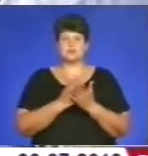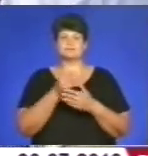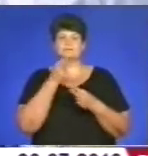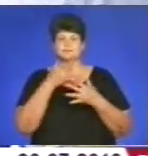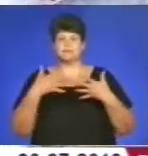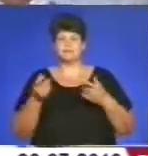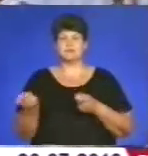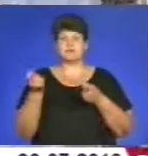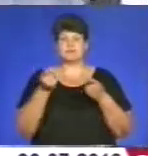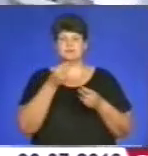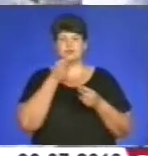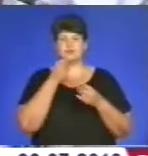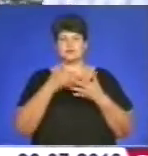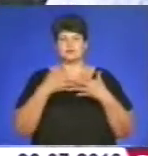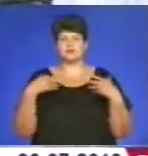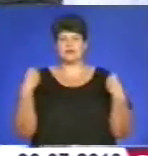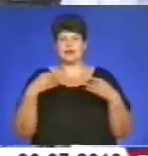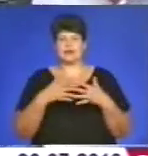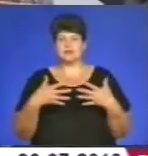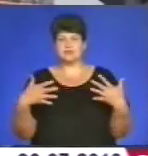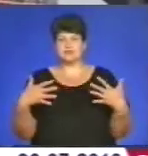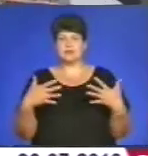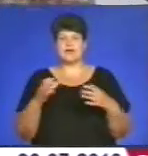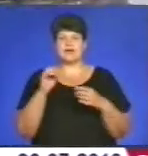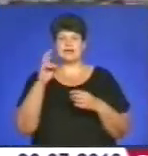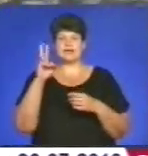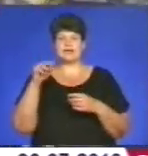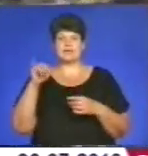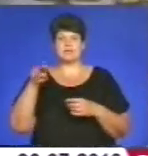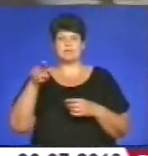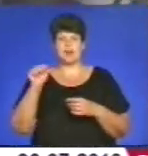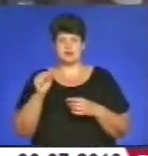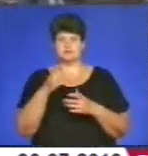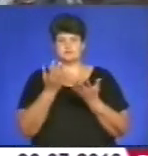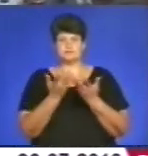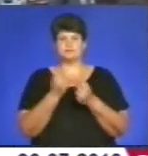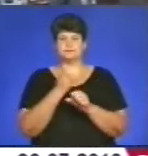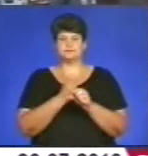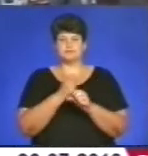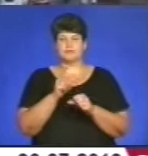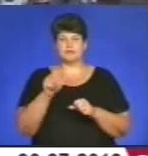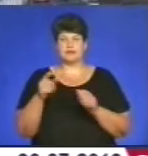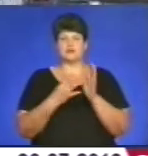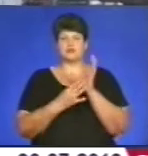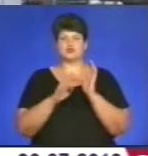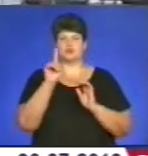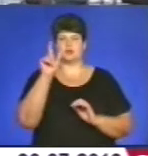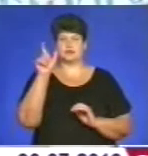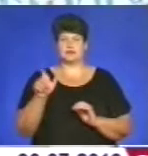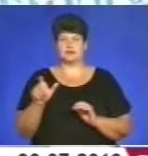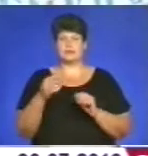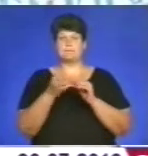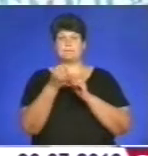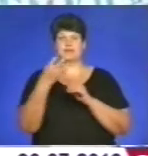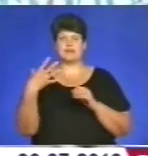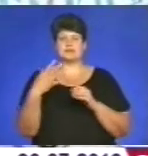продукти та побутові речі. Екіпаж корвета «Тернопіль» становить 91 чоловік, до 15 – вихідці з Тернопільщини. Ми в